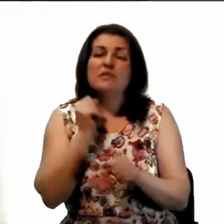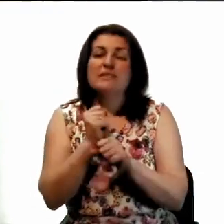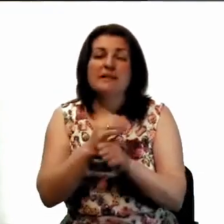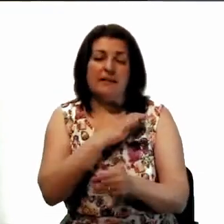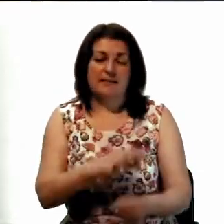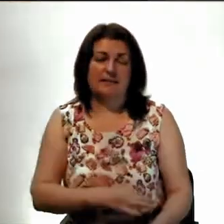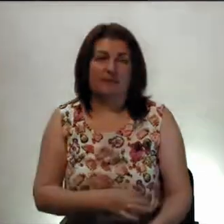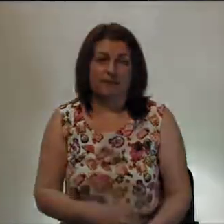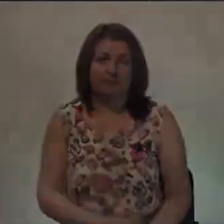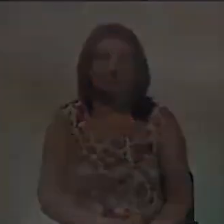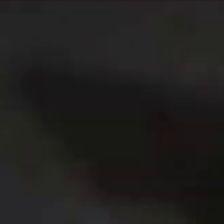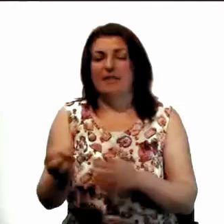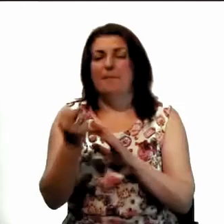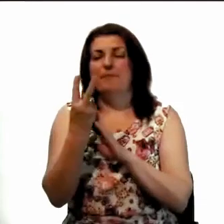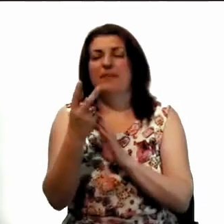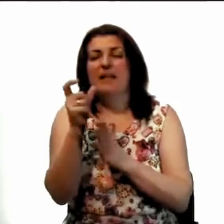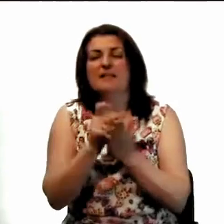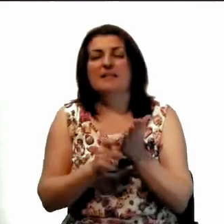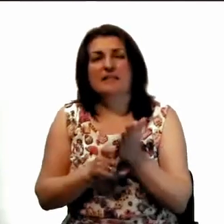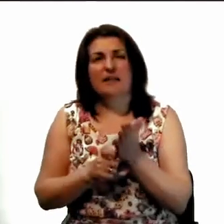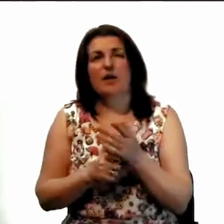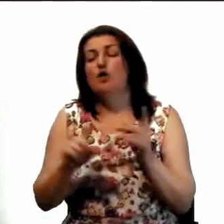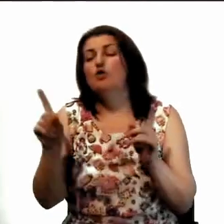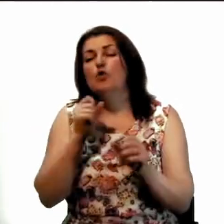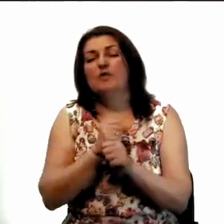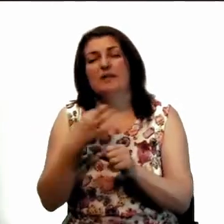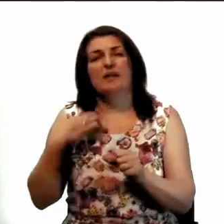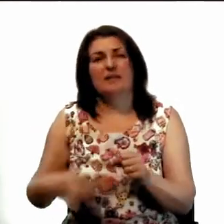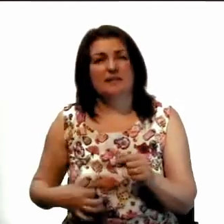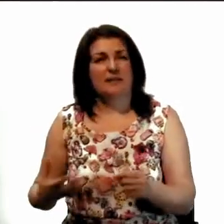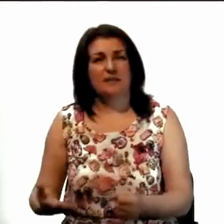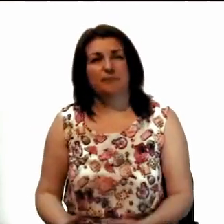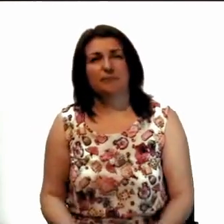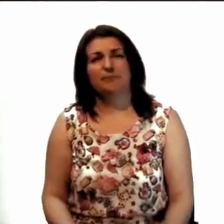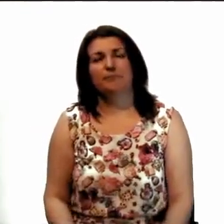сын. 12 стих. Что сделал сын?